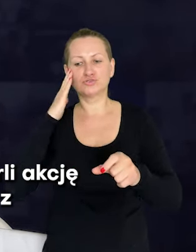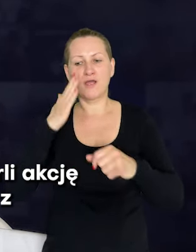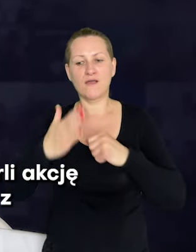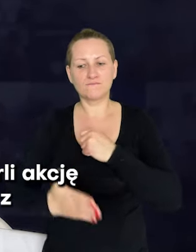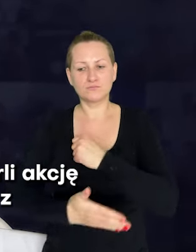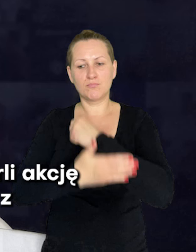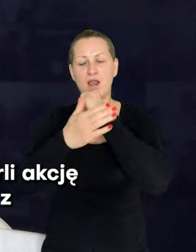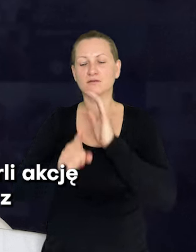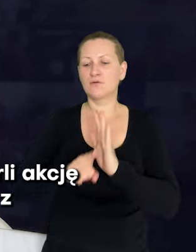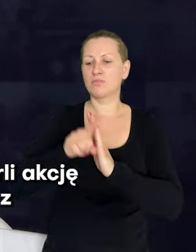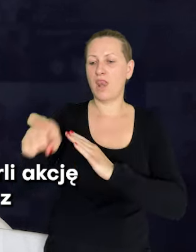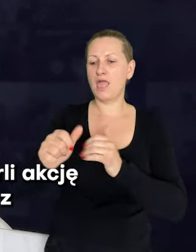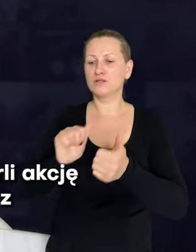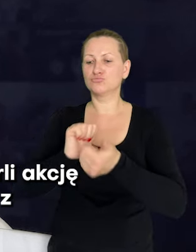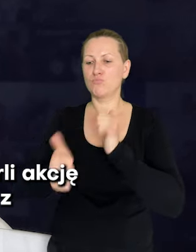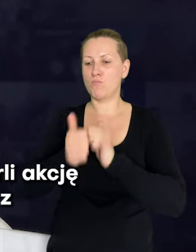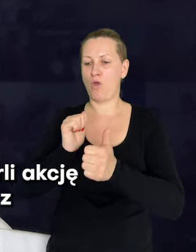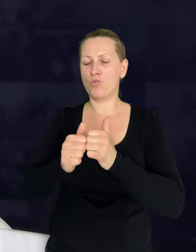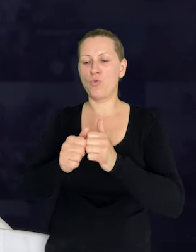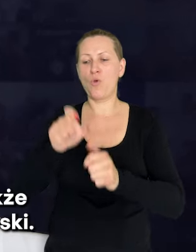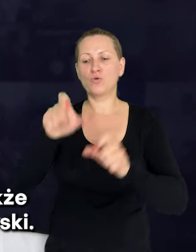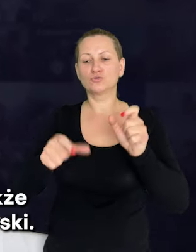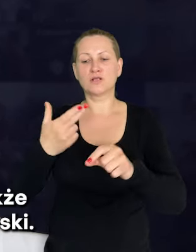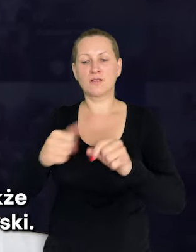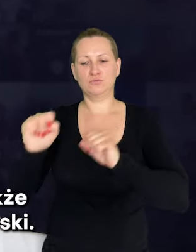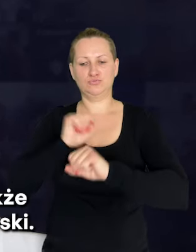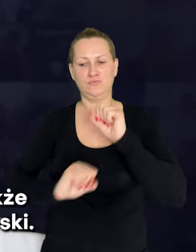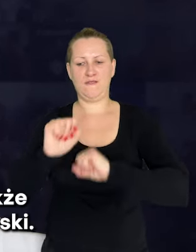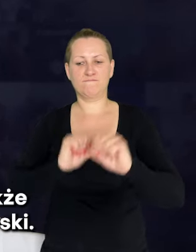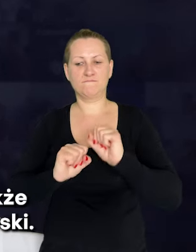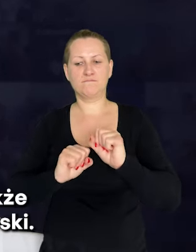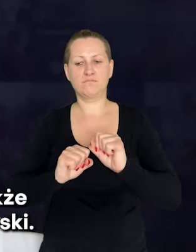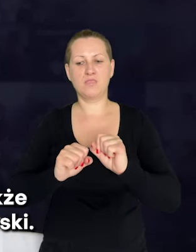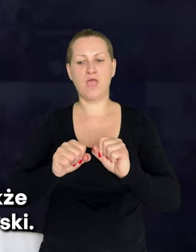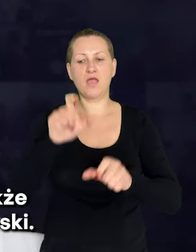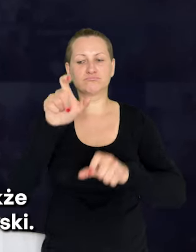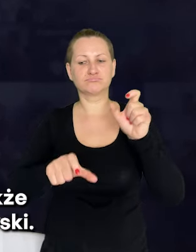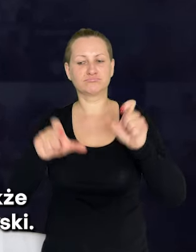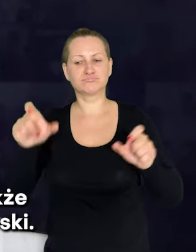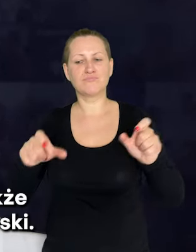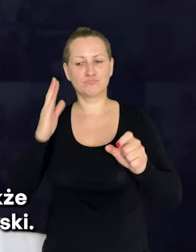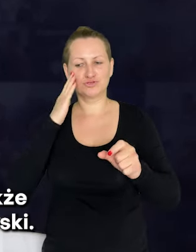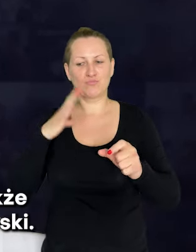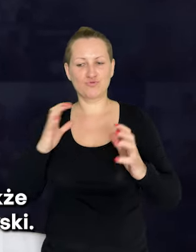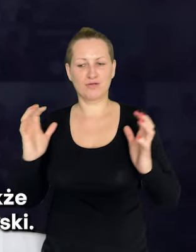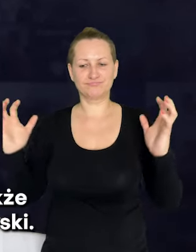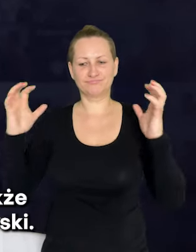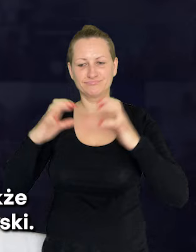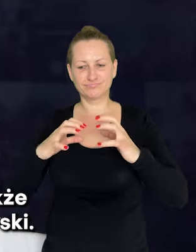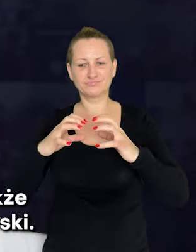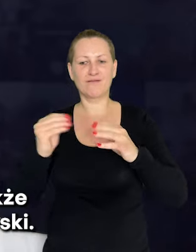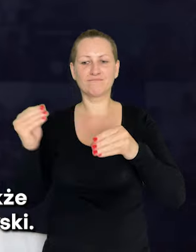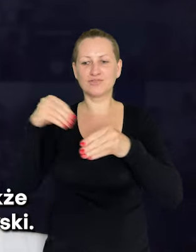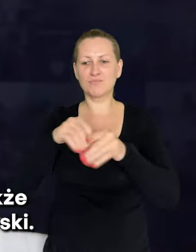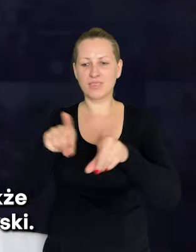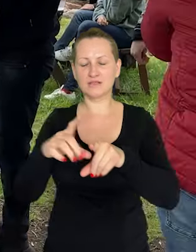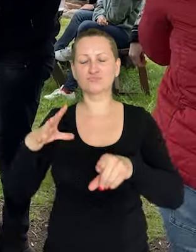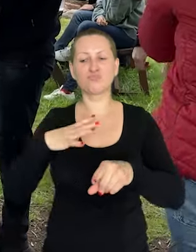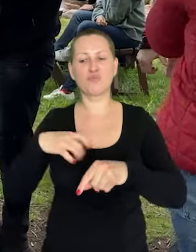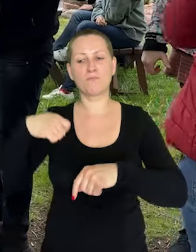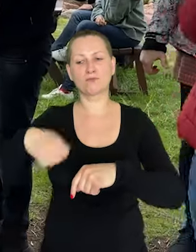promującą sport wśród osób z niepełnosprawnością. Wspólny czas z mieszkańcami spędził także wiceprezydent Starogardu Maciej